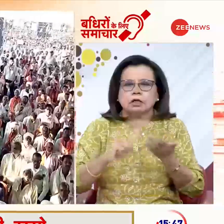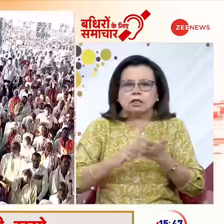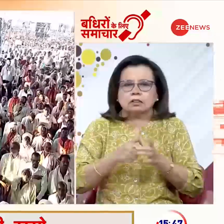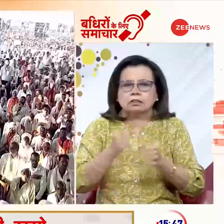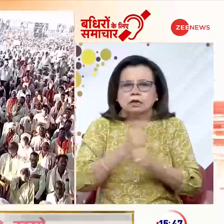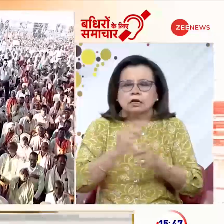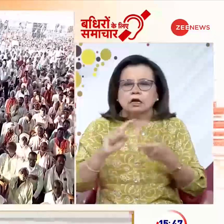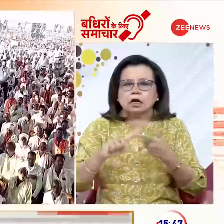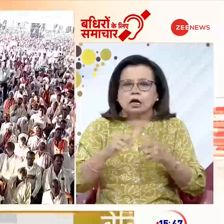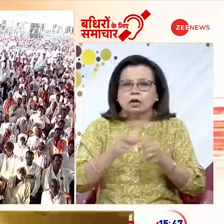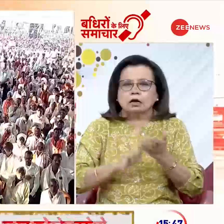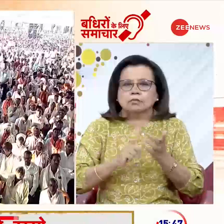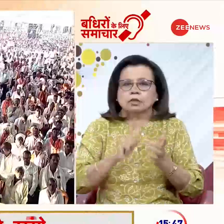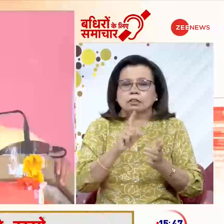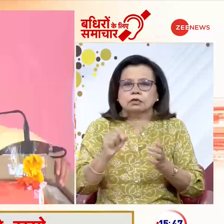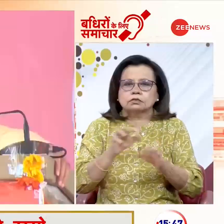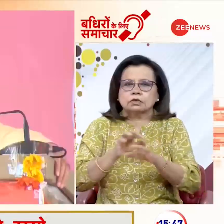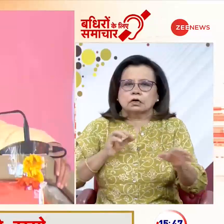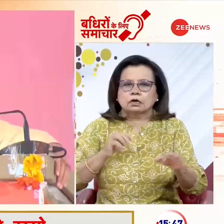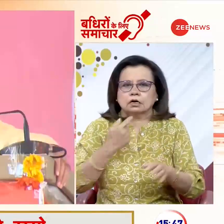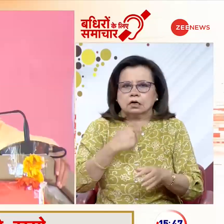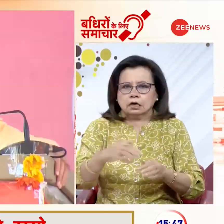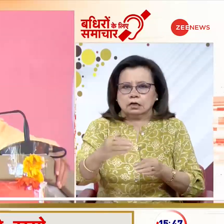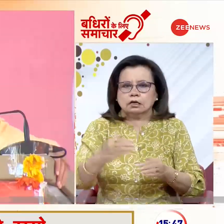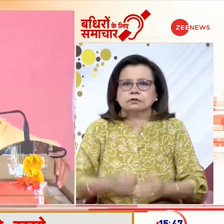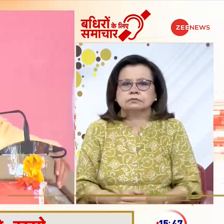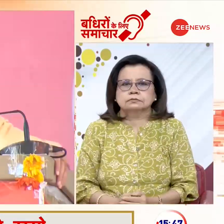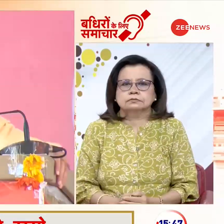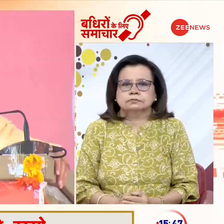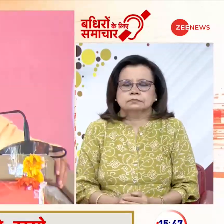और तेलंगाना में 10 रैलियां करेंगे।